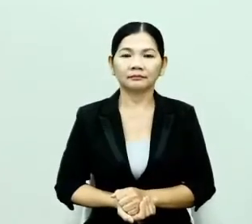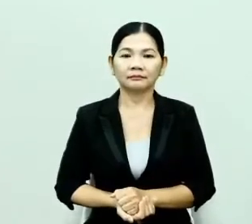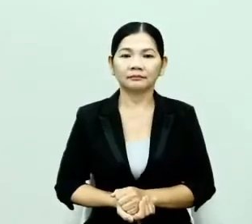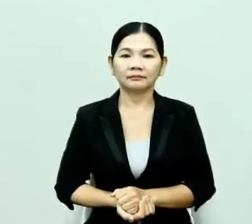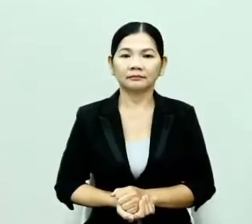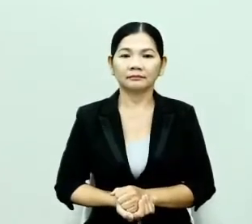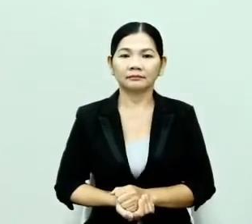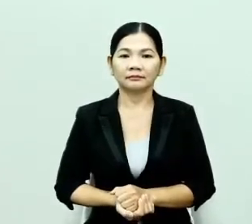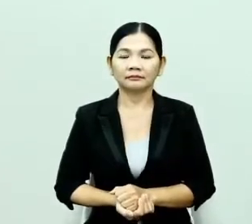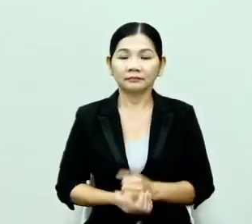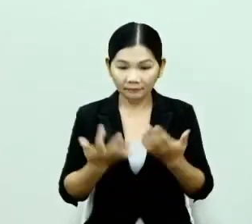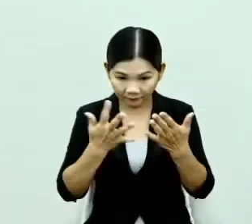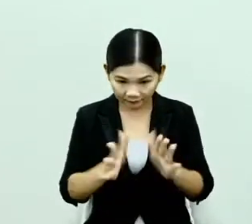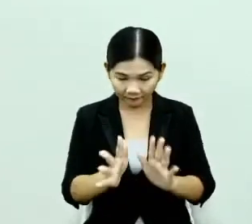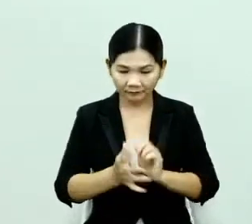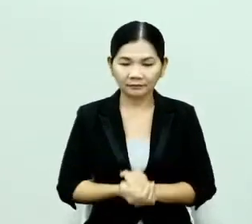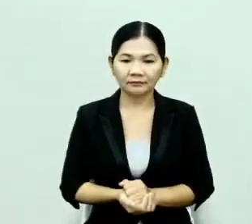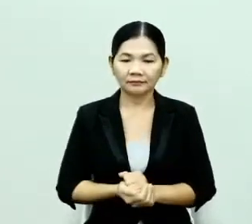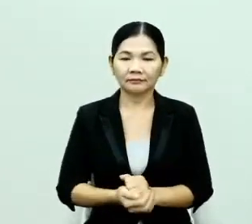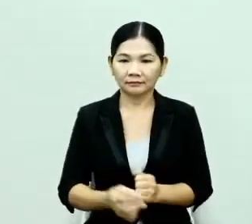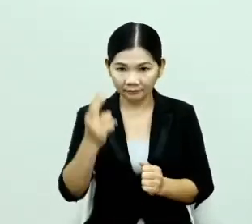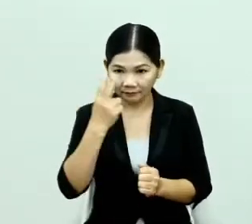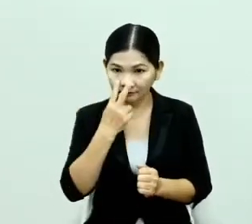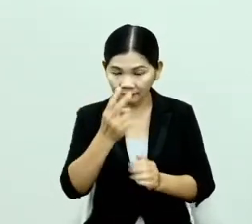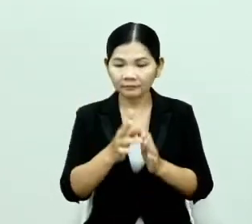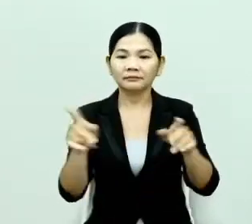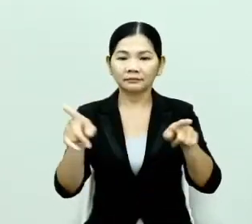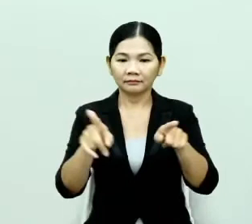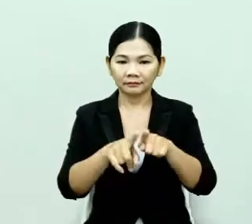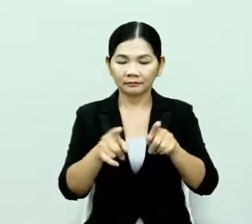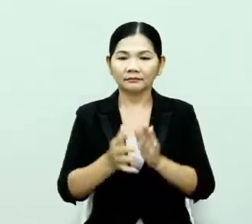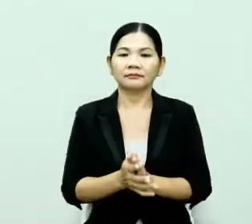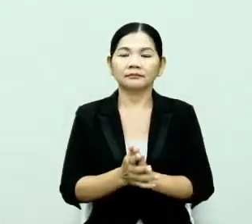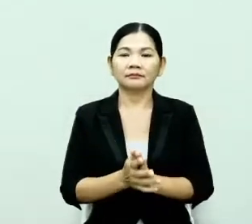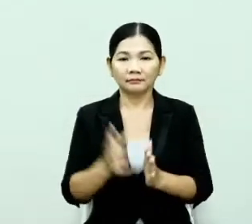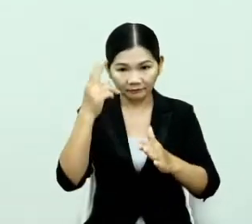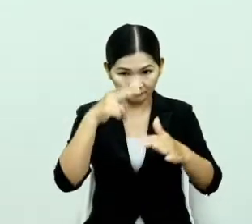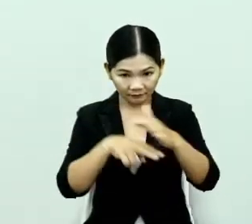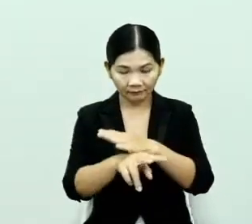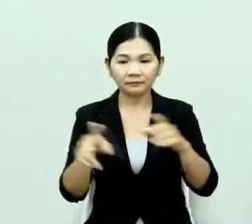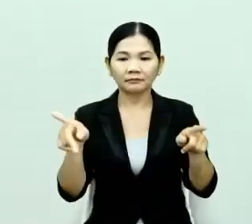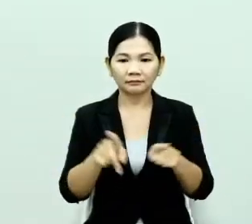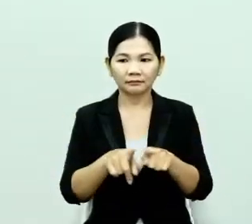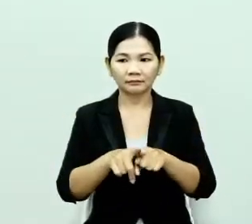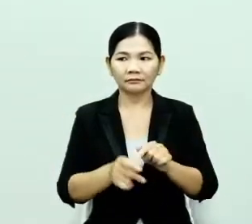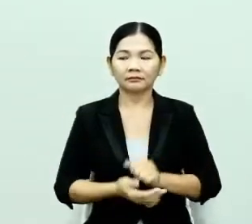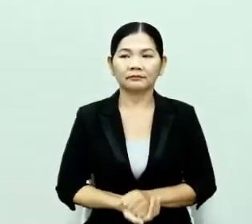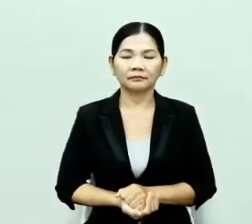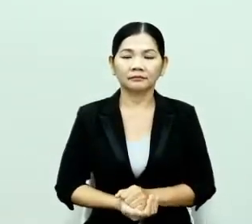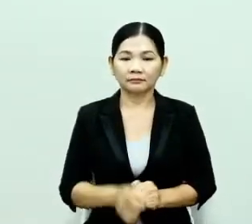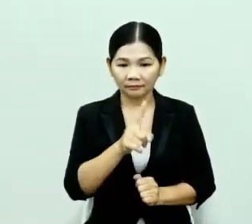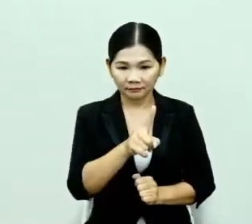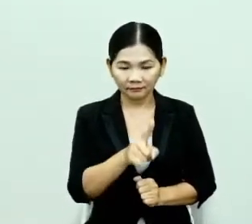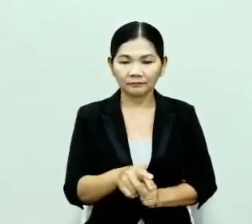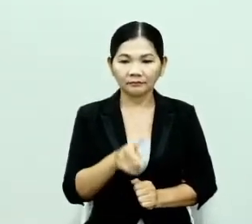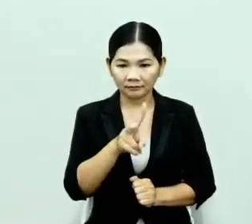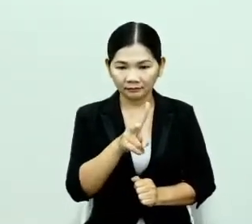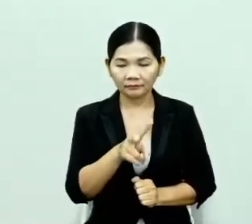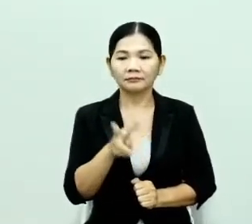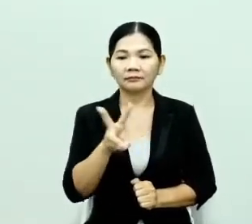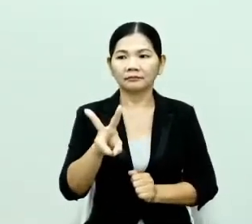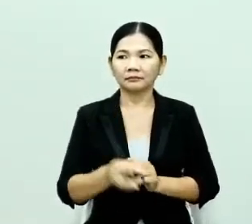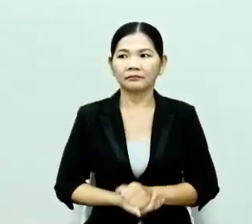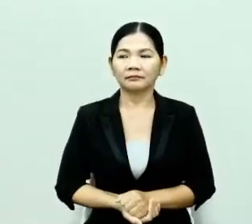ចាឥឡូវកូនទូទាយហើយណាឥឡូវកូនចាំមើលតើដូចនឹងអ្វីដែលកូនបានទូទាយដែរឬទេ1